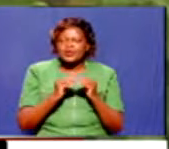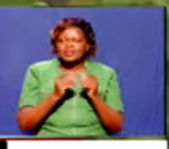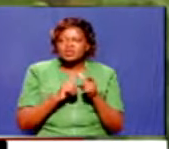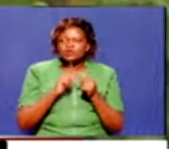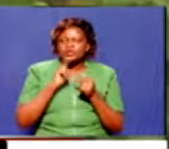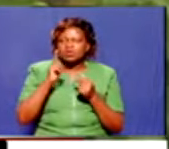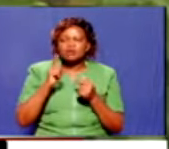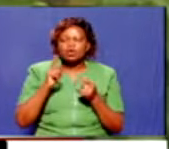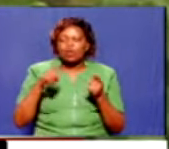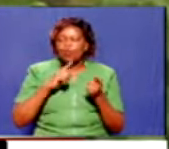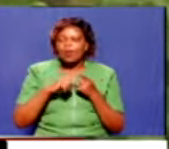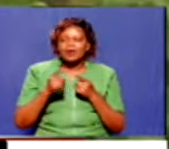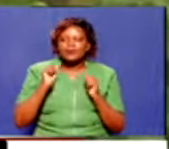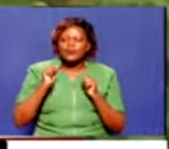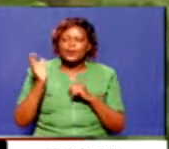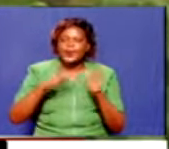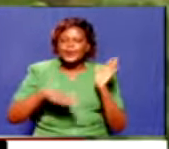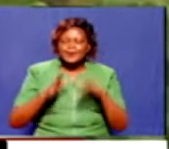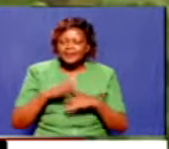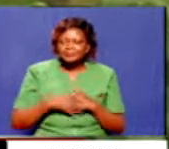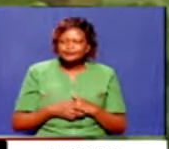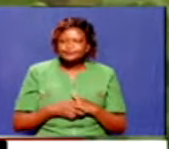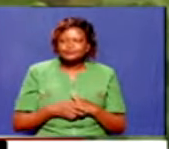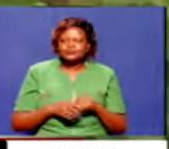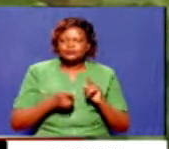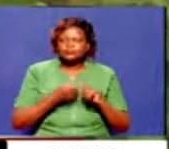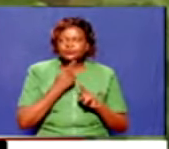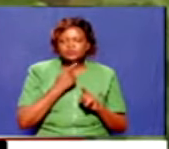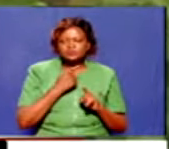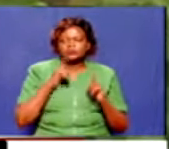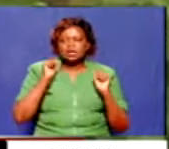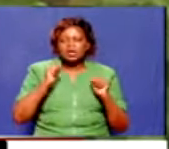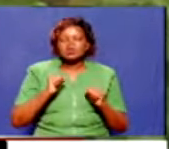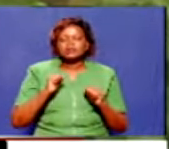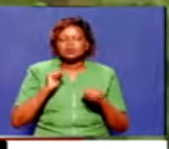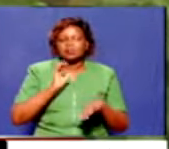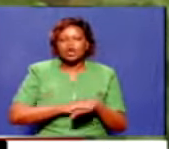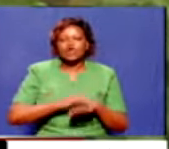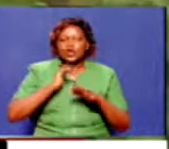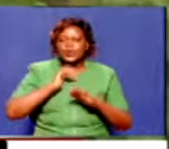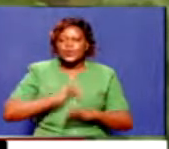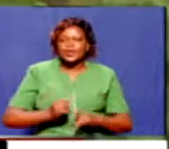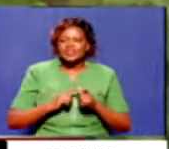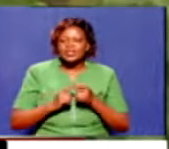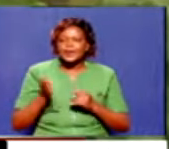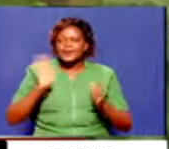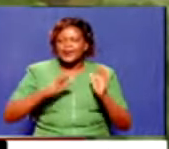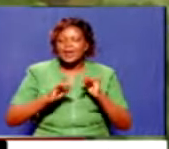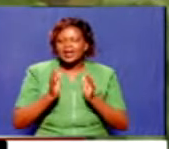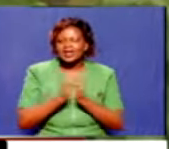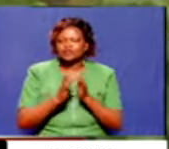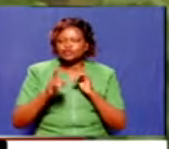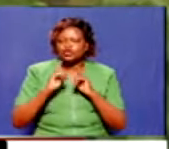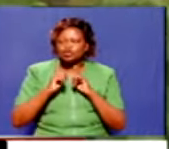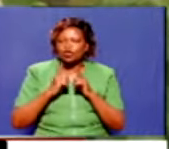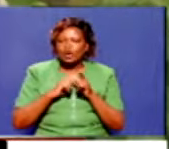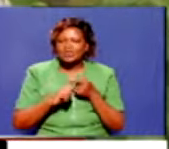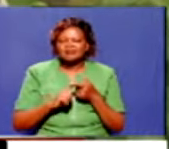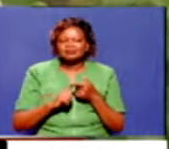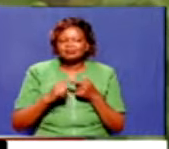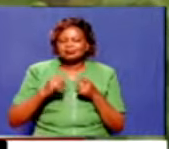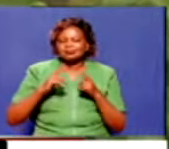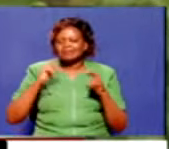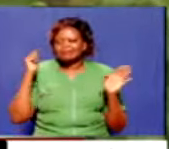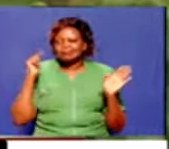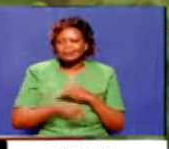hata sasa hatujui ni lini watarudi. Ili kwanza tuweze waweze kupata afueni kisha tuweze kurudi na kuzungumza na kuingia kwa kina kwa ajili ya